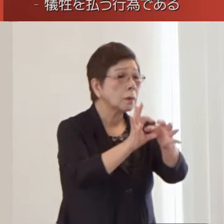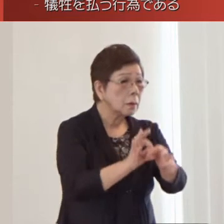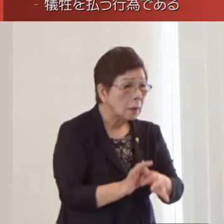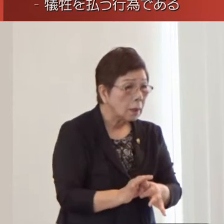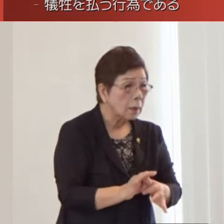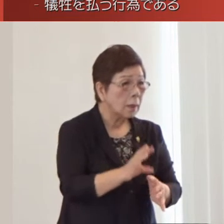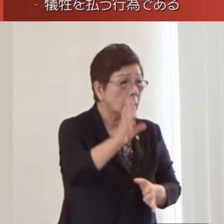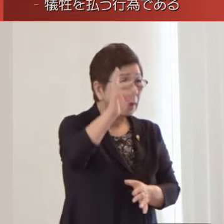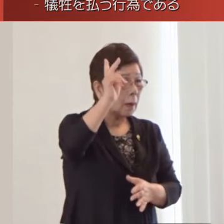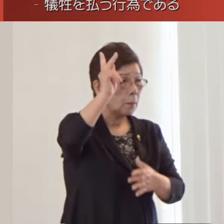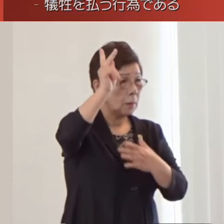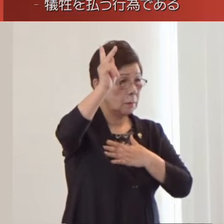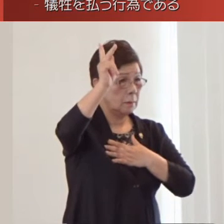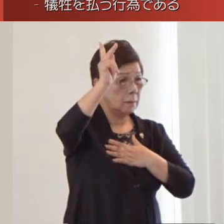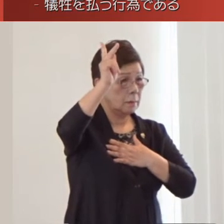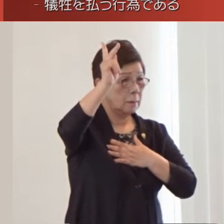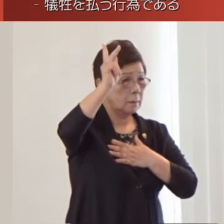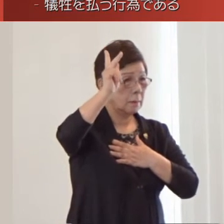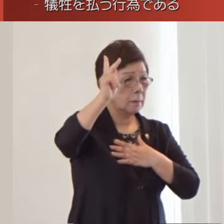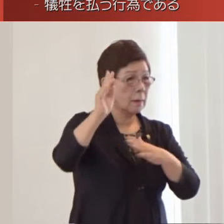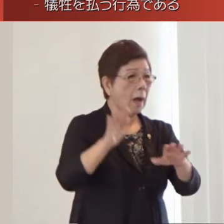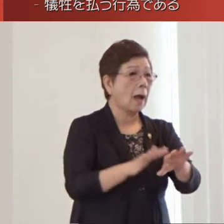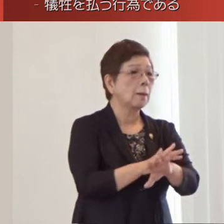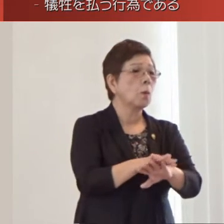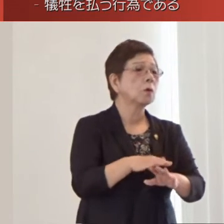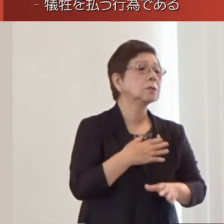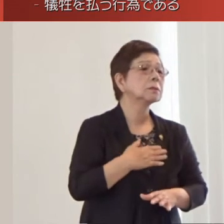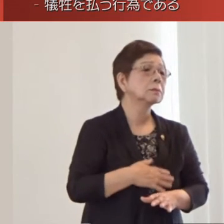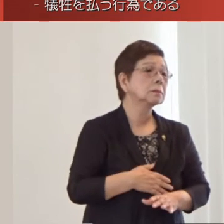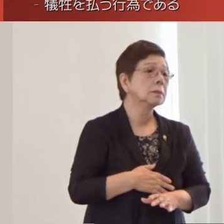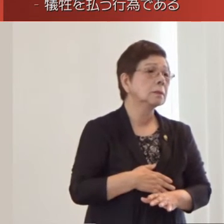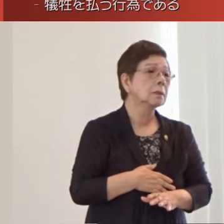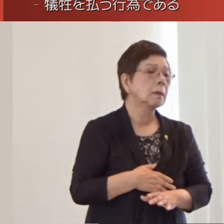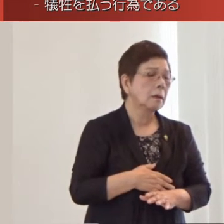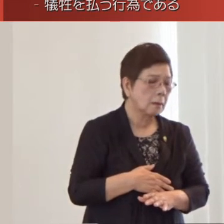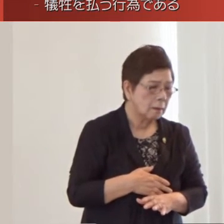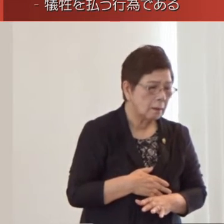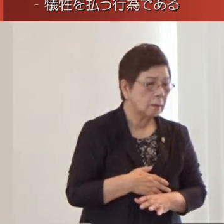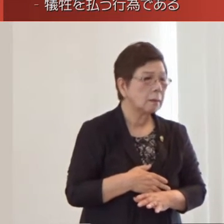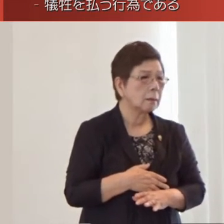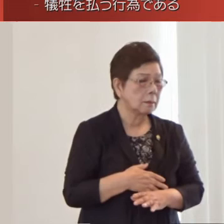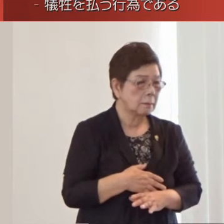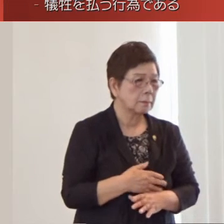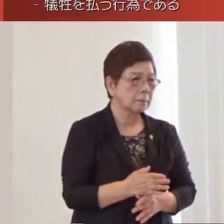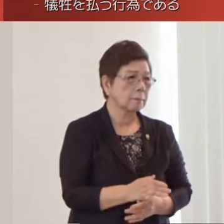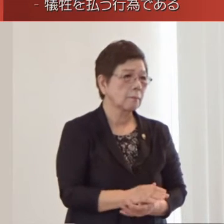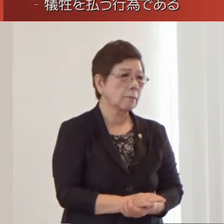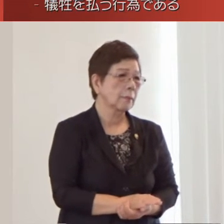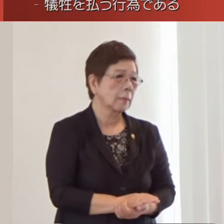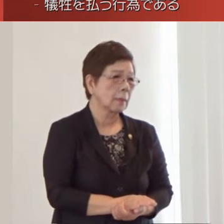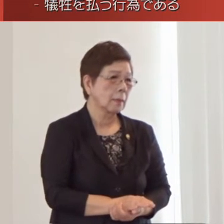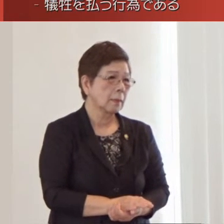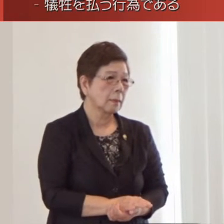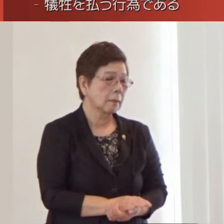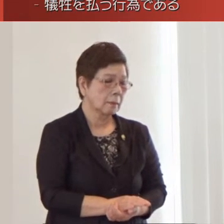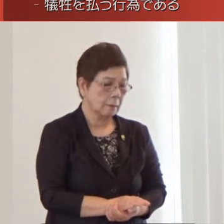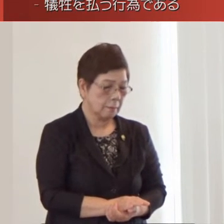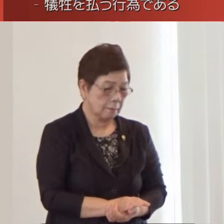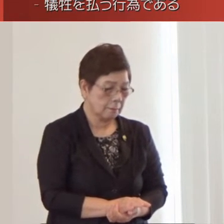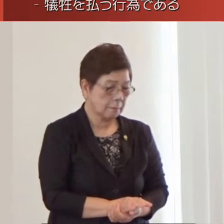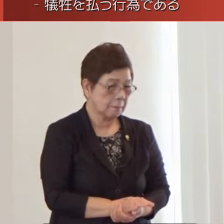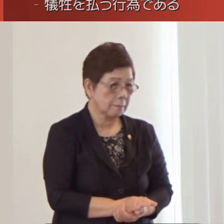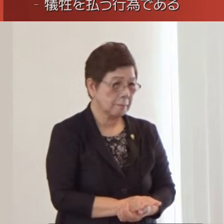ません。言葉だったらいくらでも言いますよ。10万回だろうが100万回だろうがね、